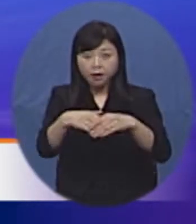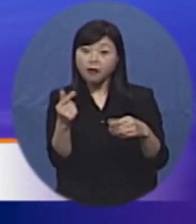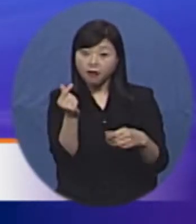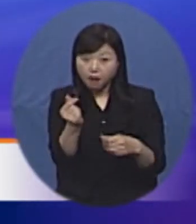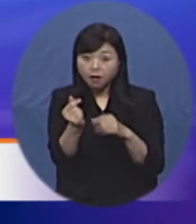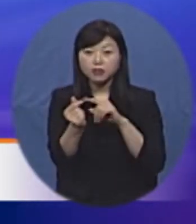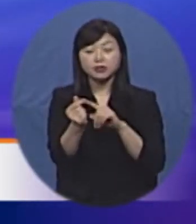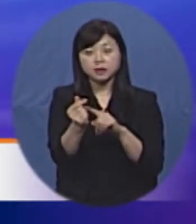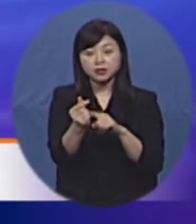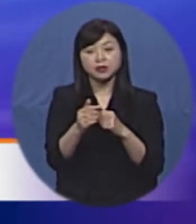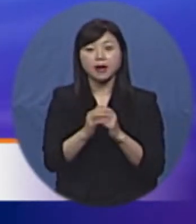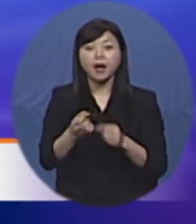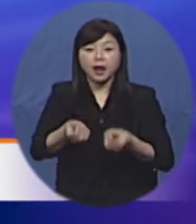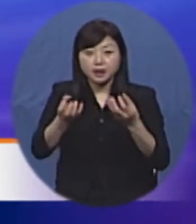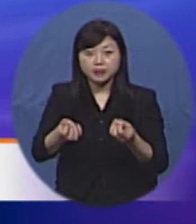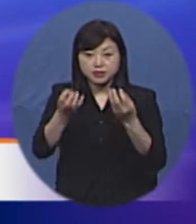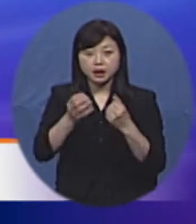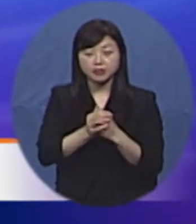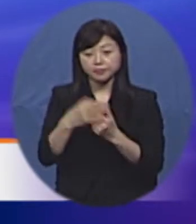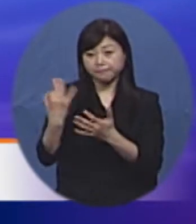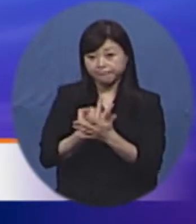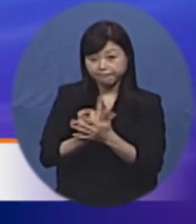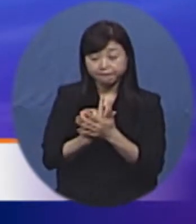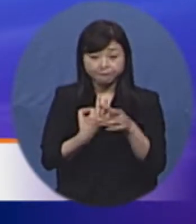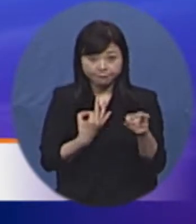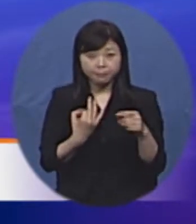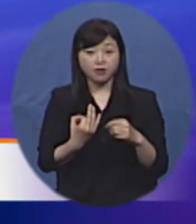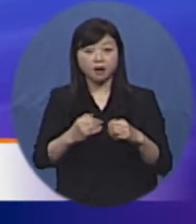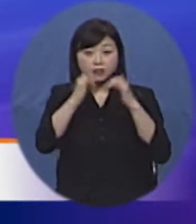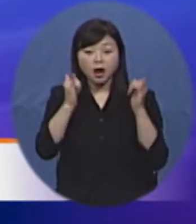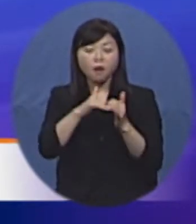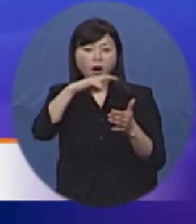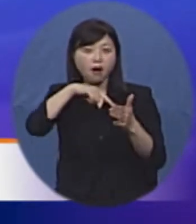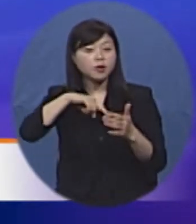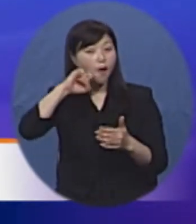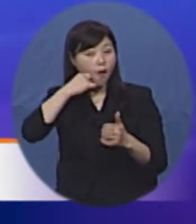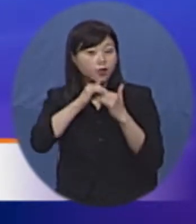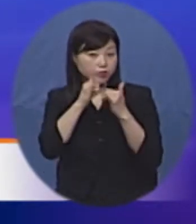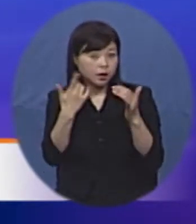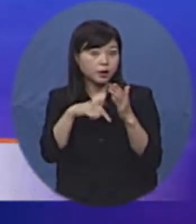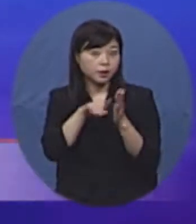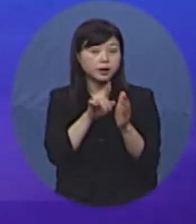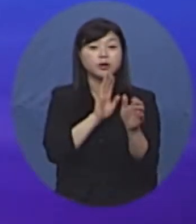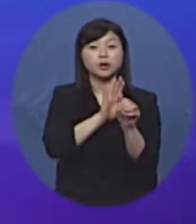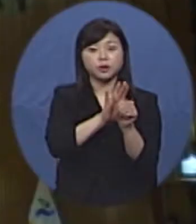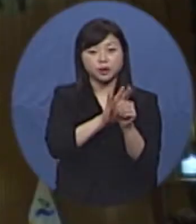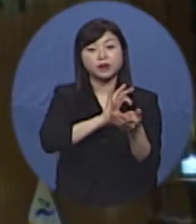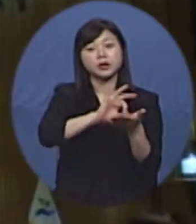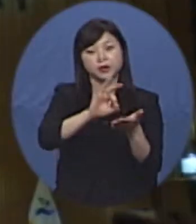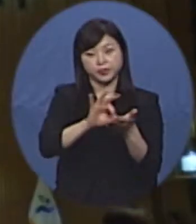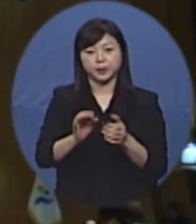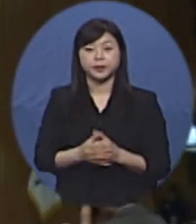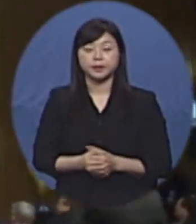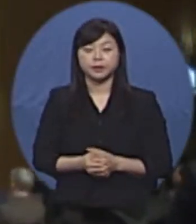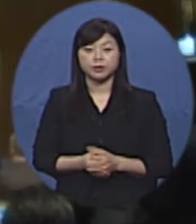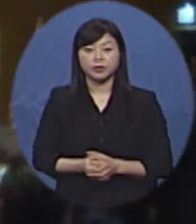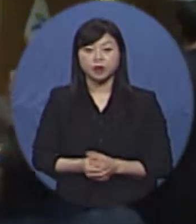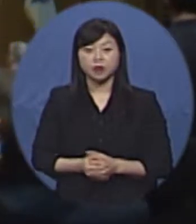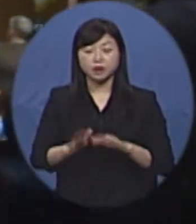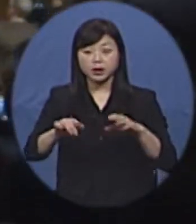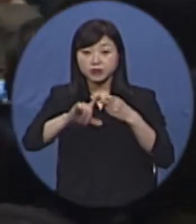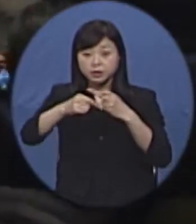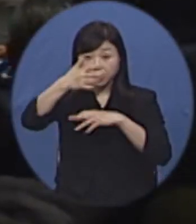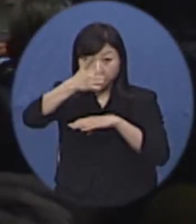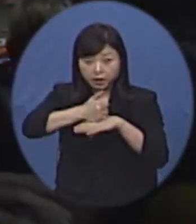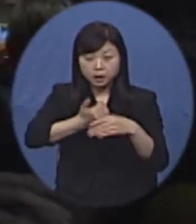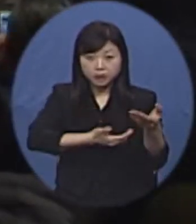통해 생긴 수익금은 우리 사회의 취약계층에게 사용될 예정입니다. 하세인 기자입니다. 올해 말까지